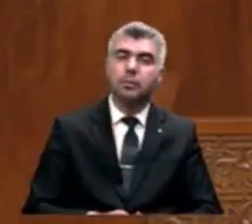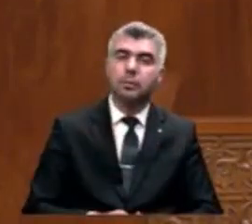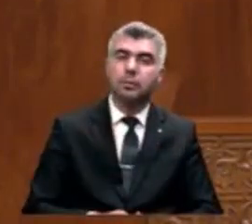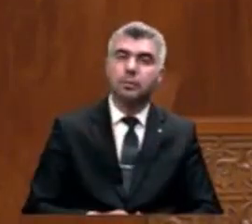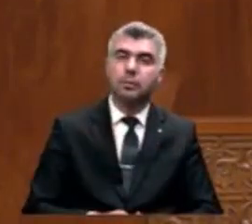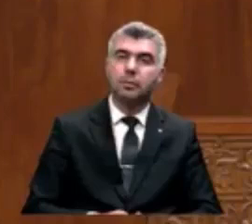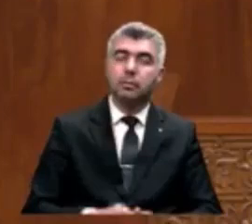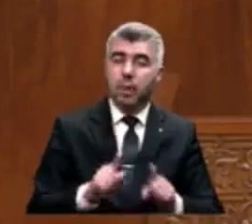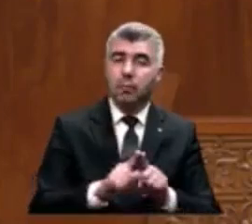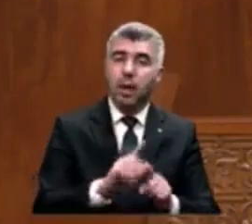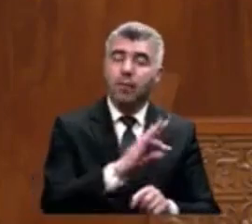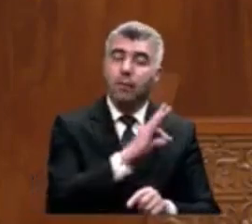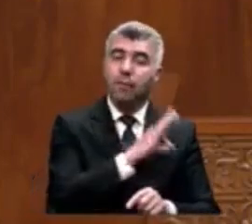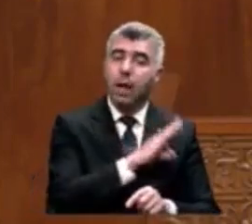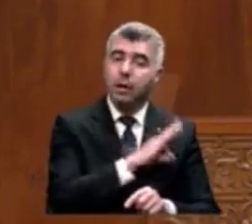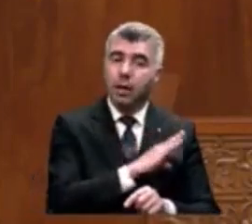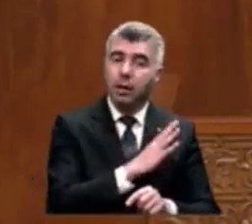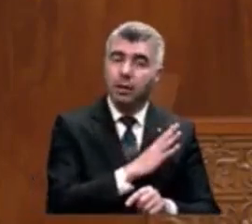اللي غادي يستفد منها